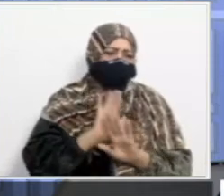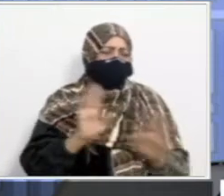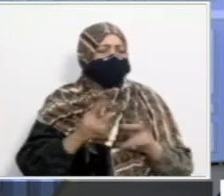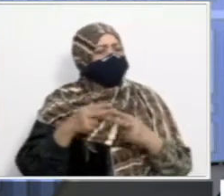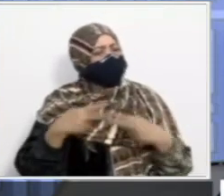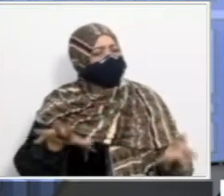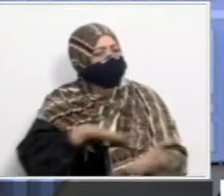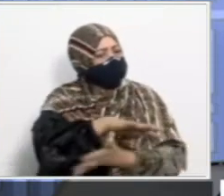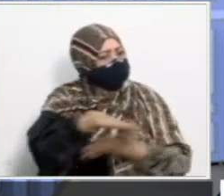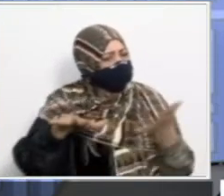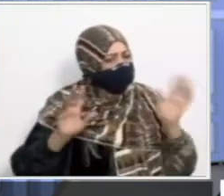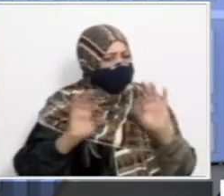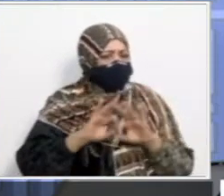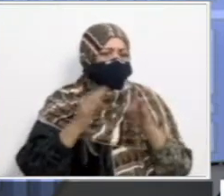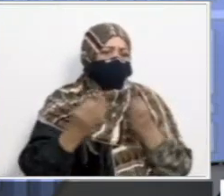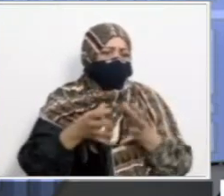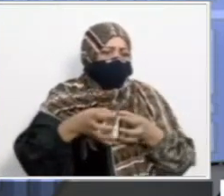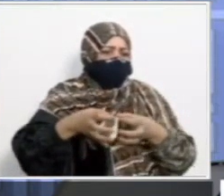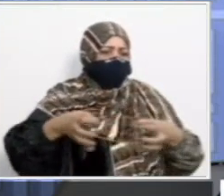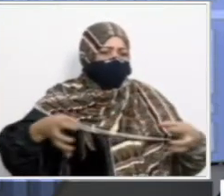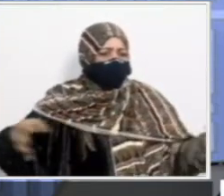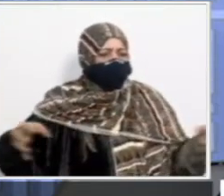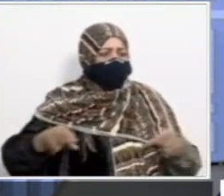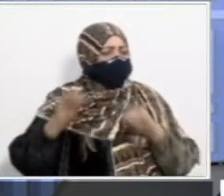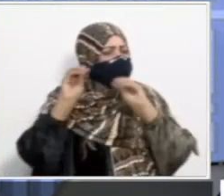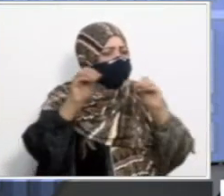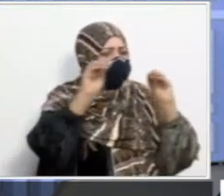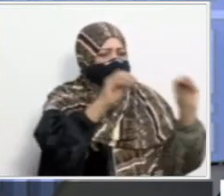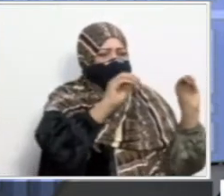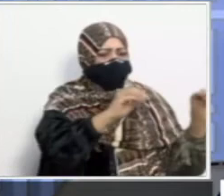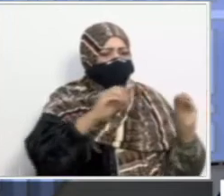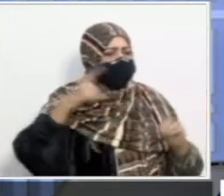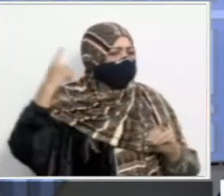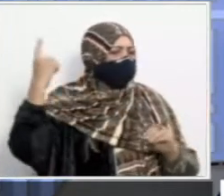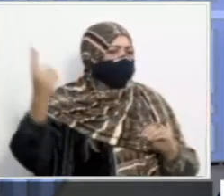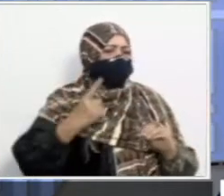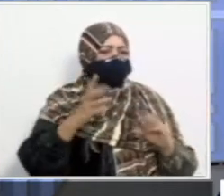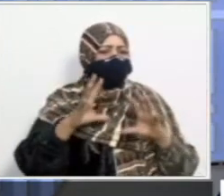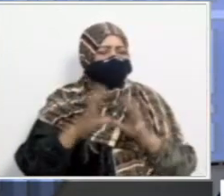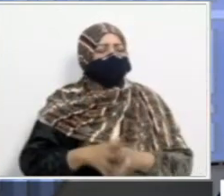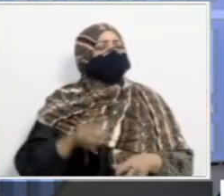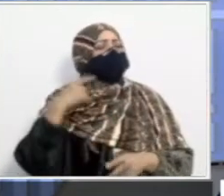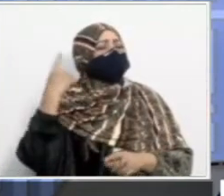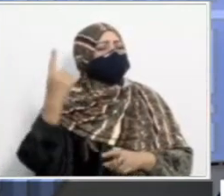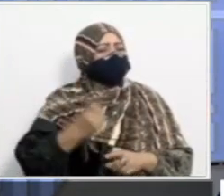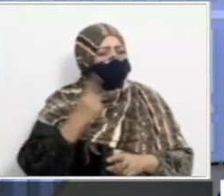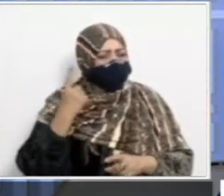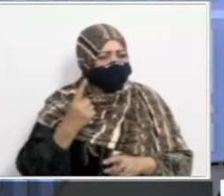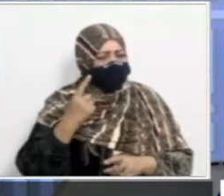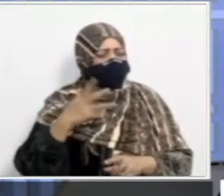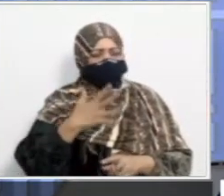إلى قضايا الأمة العامة، ويعني قضايا الرأي العام وقضايا الأمة، ويعني